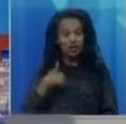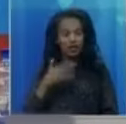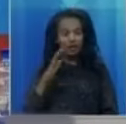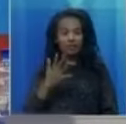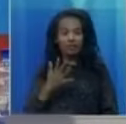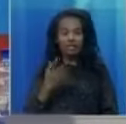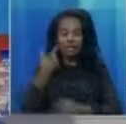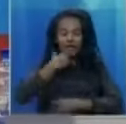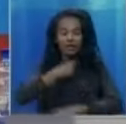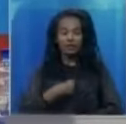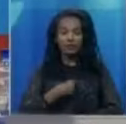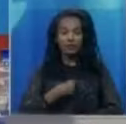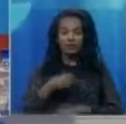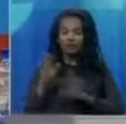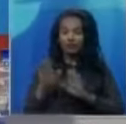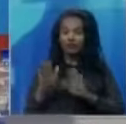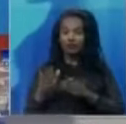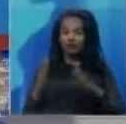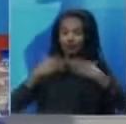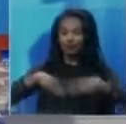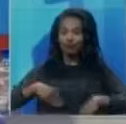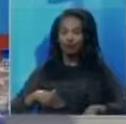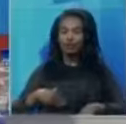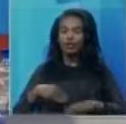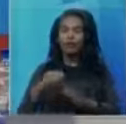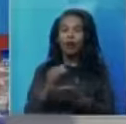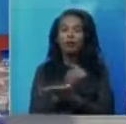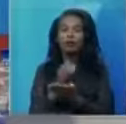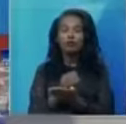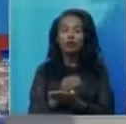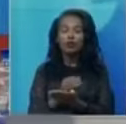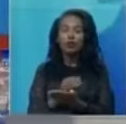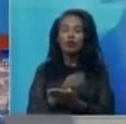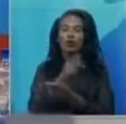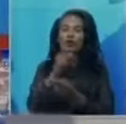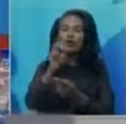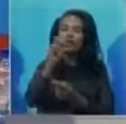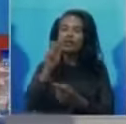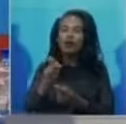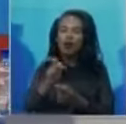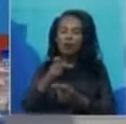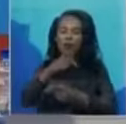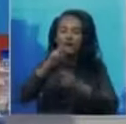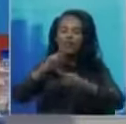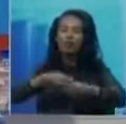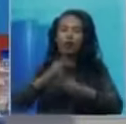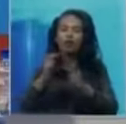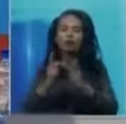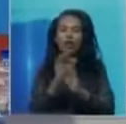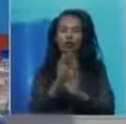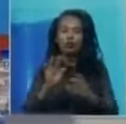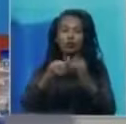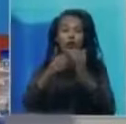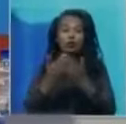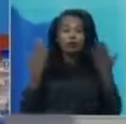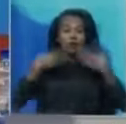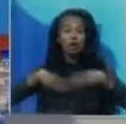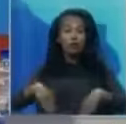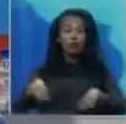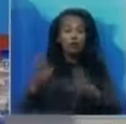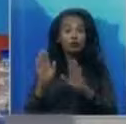ልብስ የሚያመርተው ልዩ ወረዳ ማረፊያ ቦታ የለውም። ሁላችሁ ከለበሳችሁት